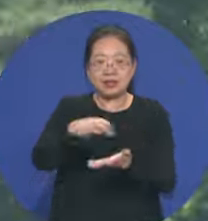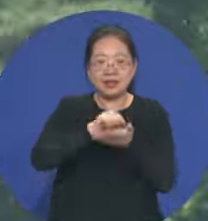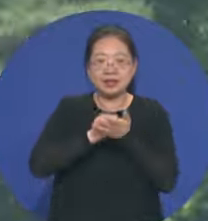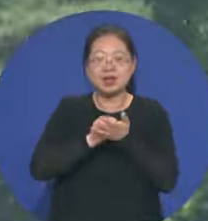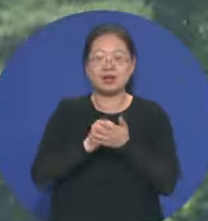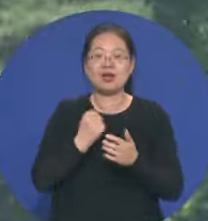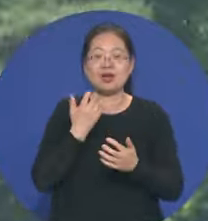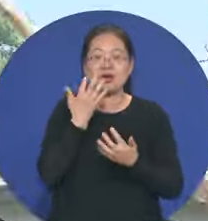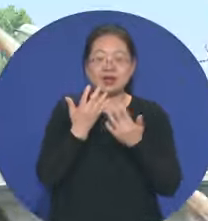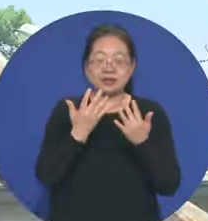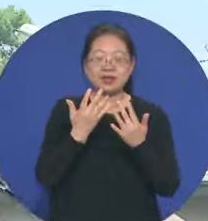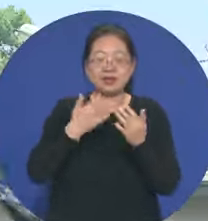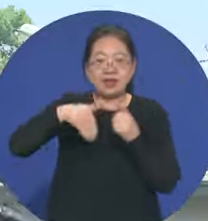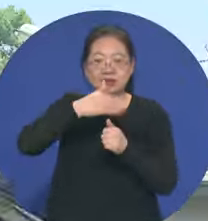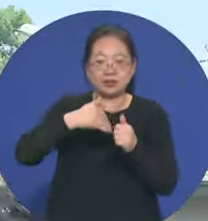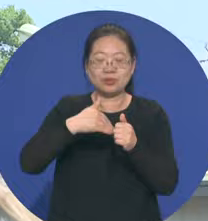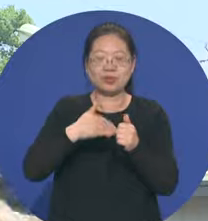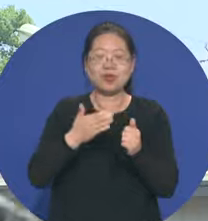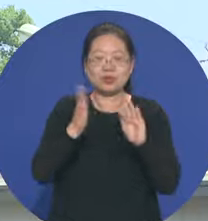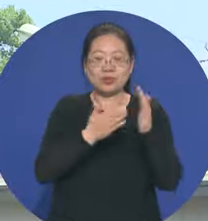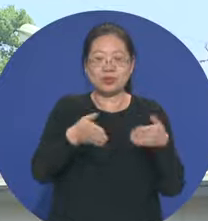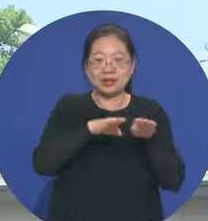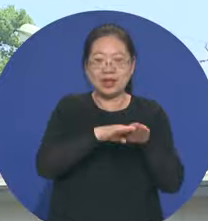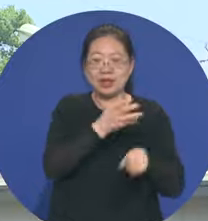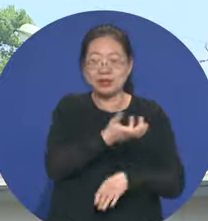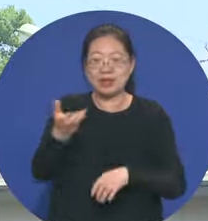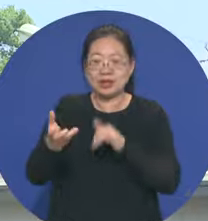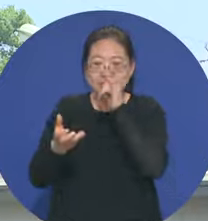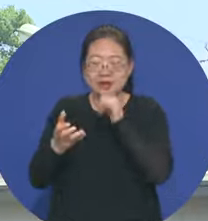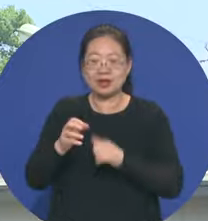공동집화장에서 한국환경공단 수거사업소로 이송돼